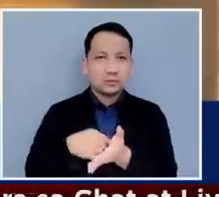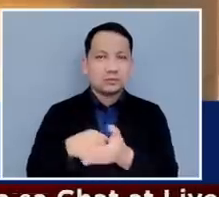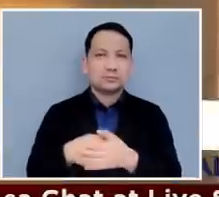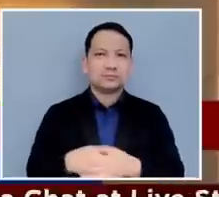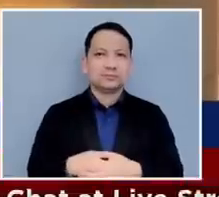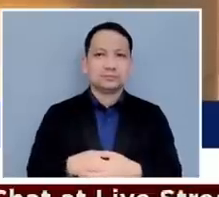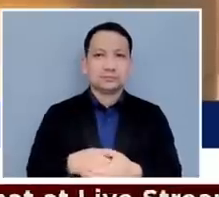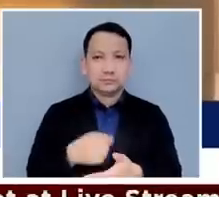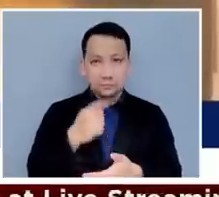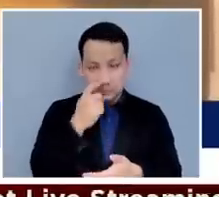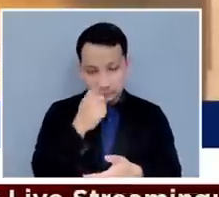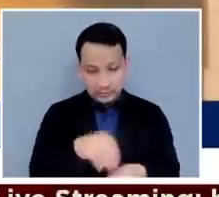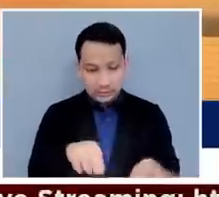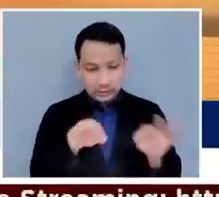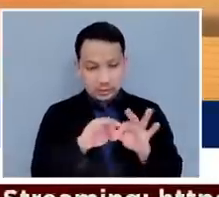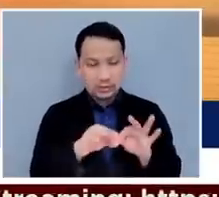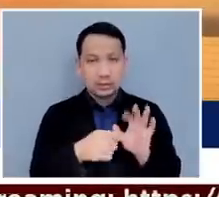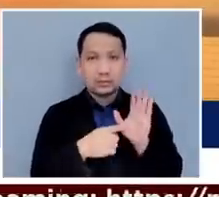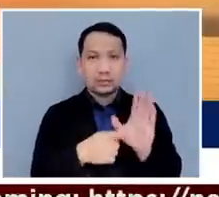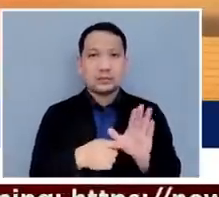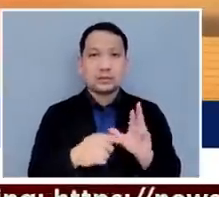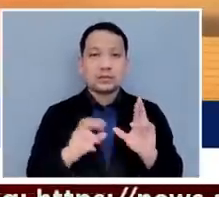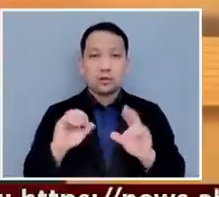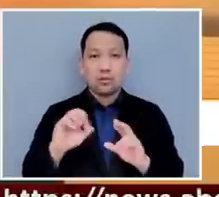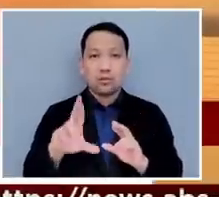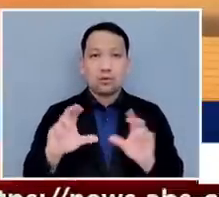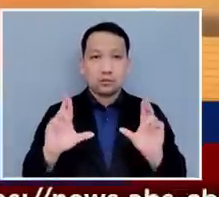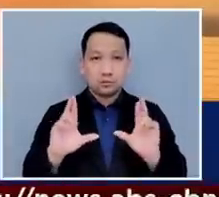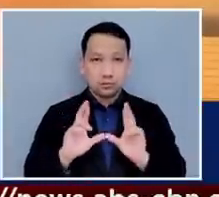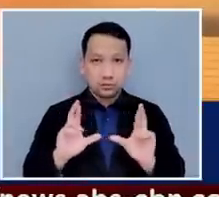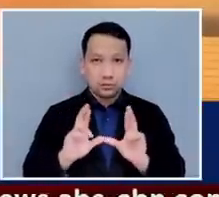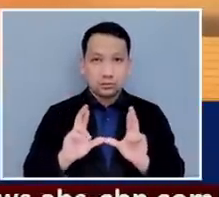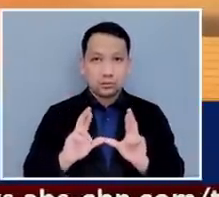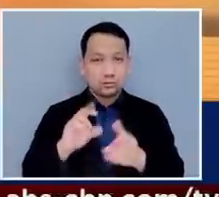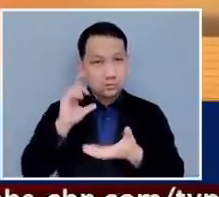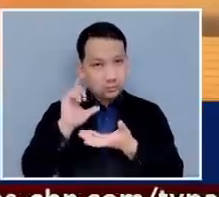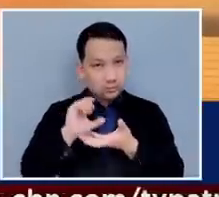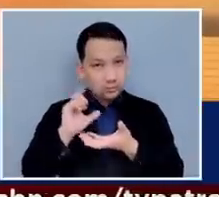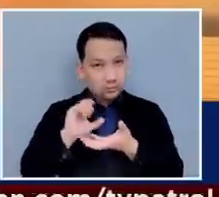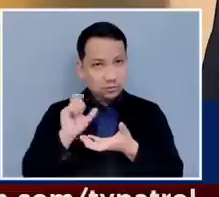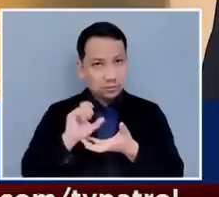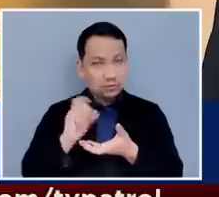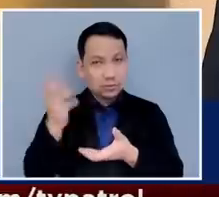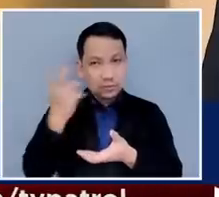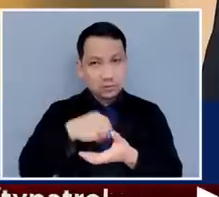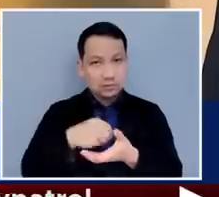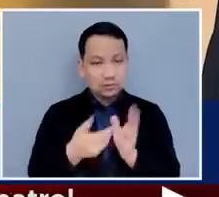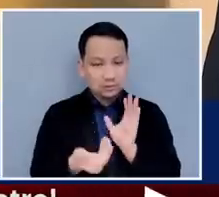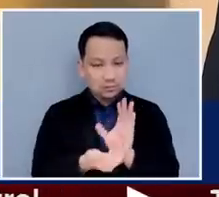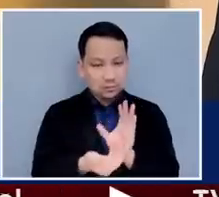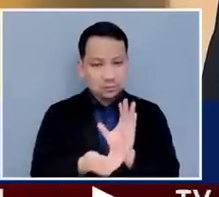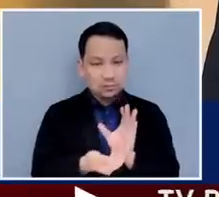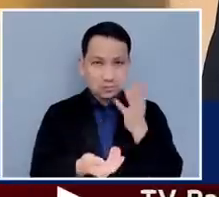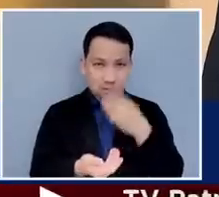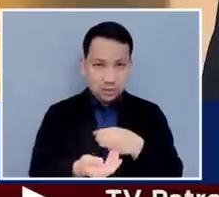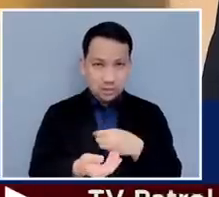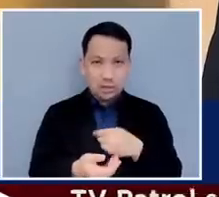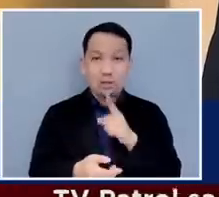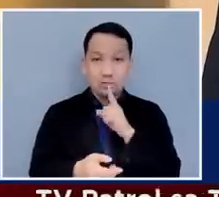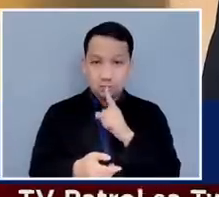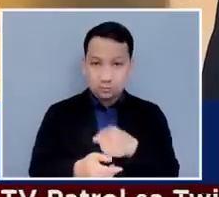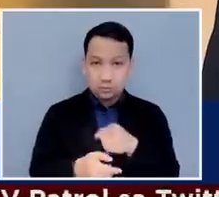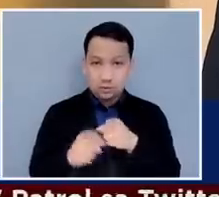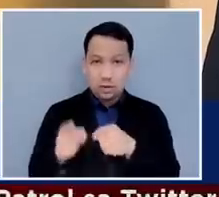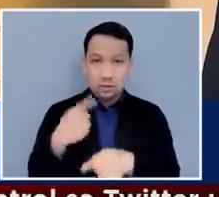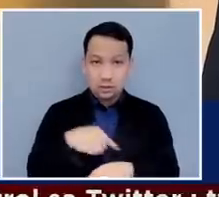Siguraduhin natin may official receipt, siguraduhin may litrato, mas magandang ebidensya. Siguraduhin natin na tayo